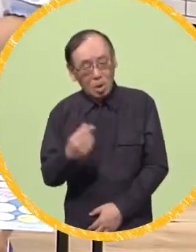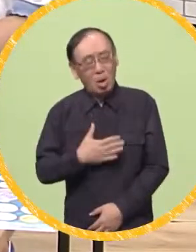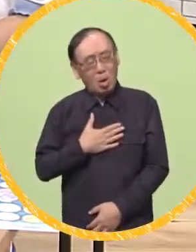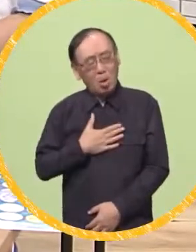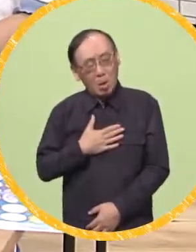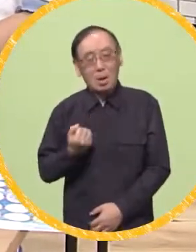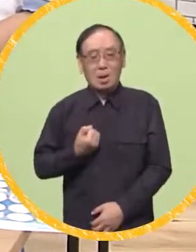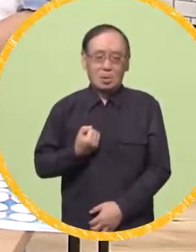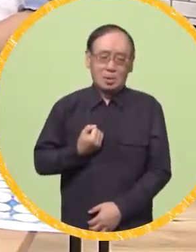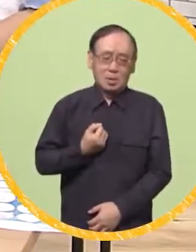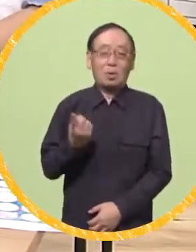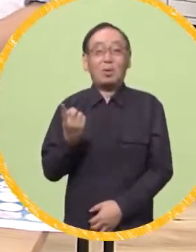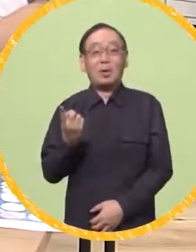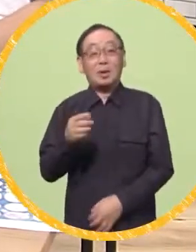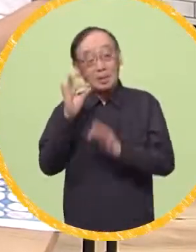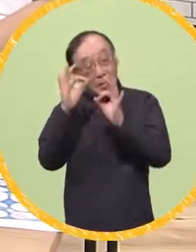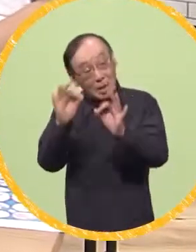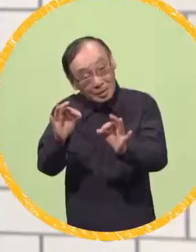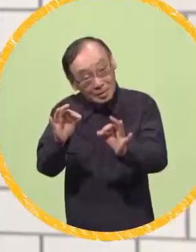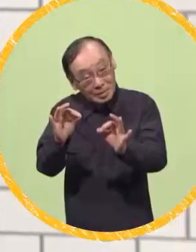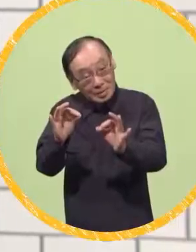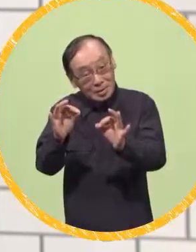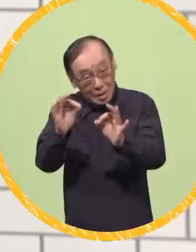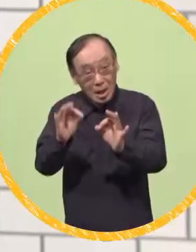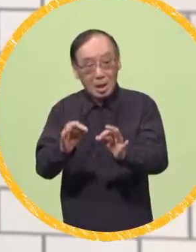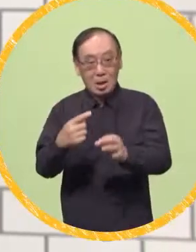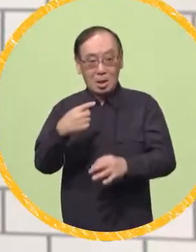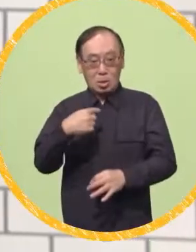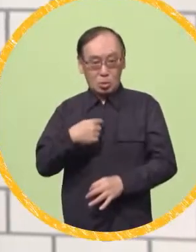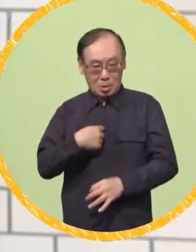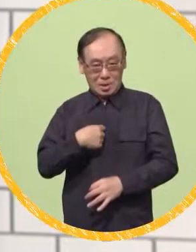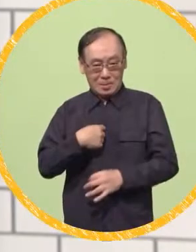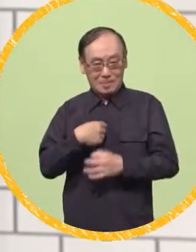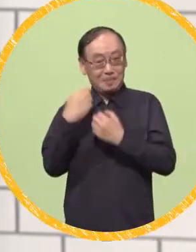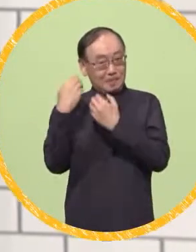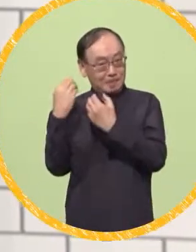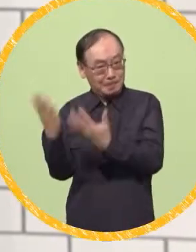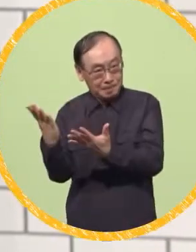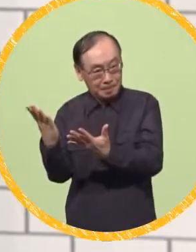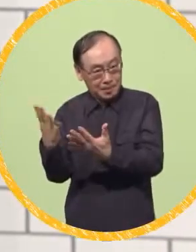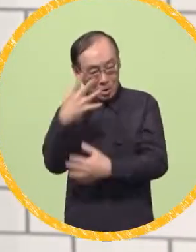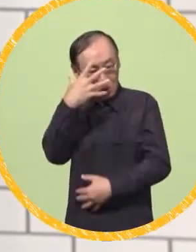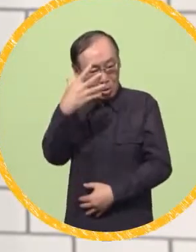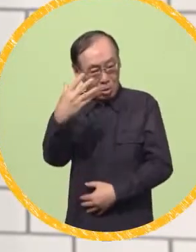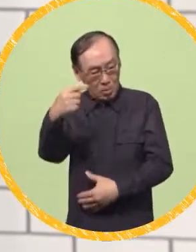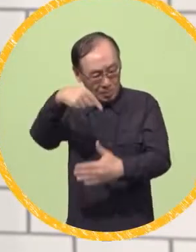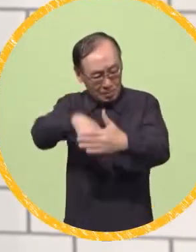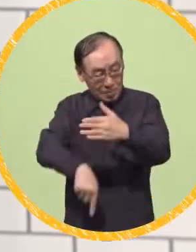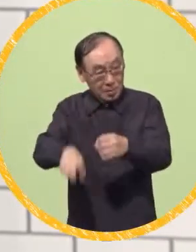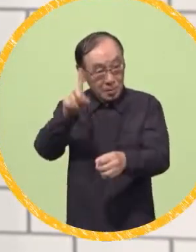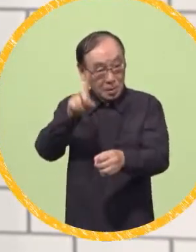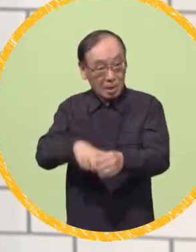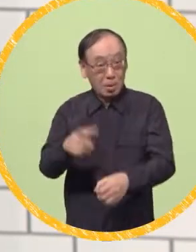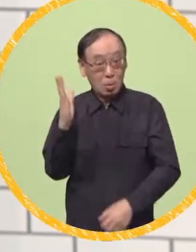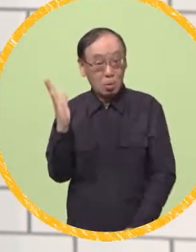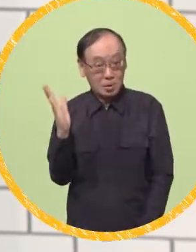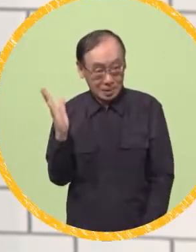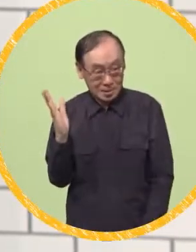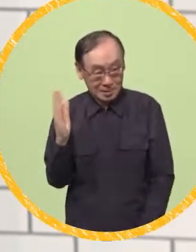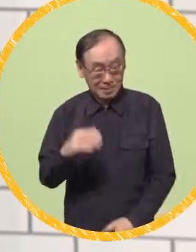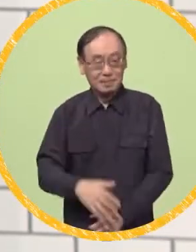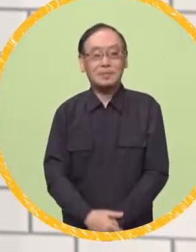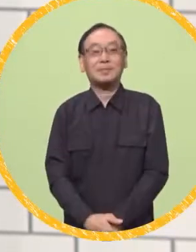白く見れるのなセーリングですよねということで続いてはより興味を深めていただきたいということでこちらですほい